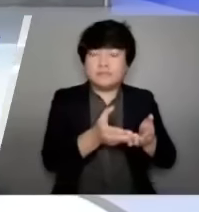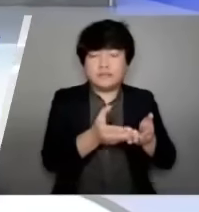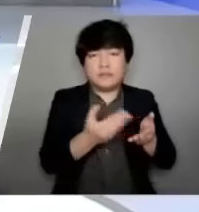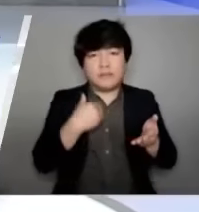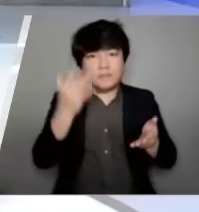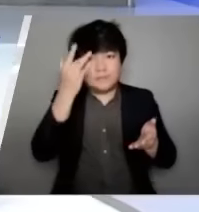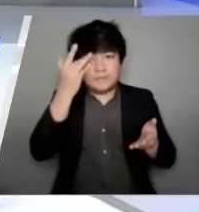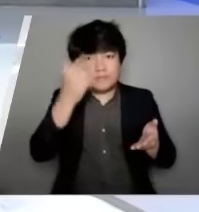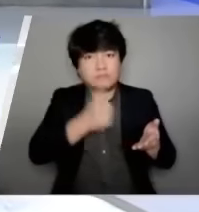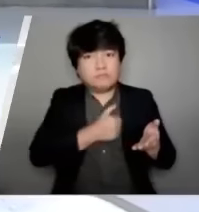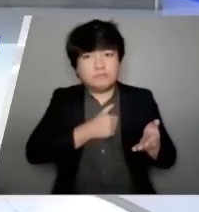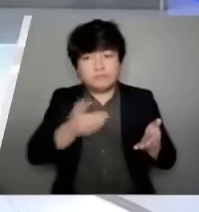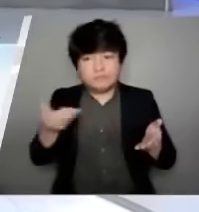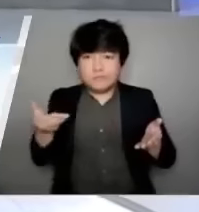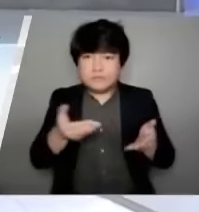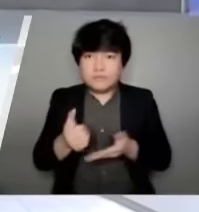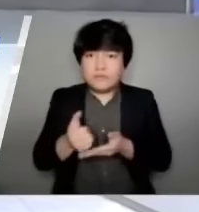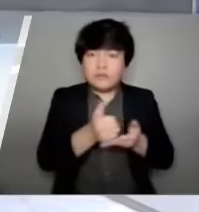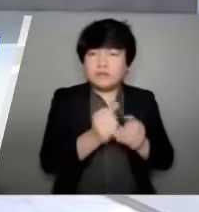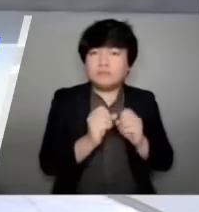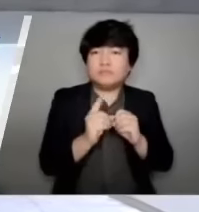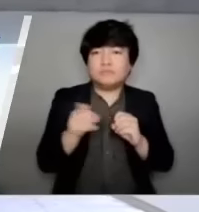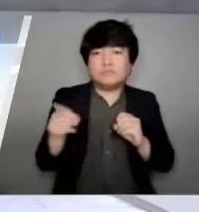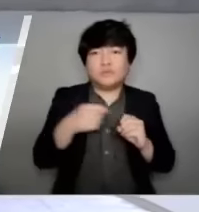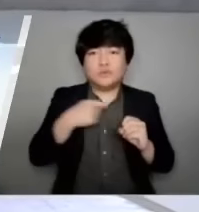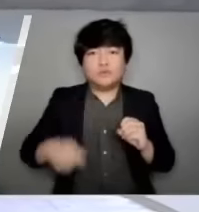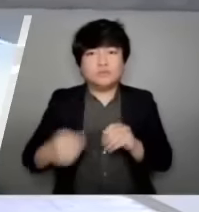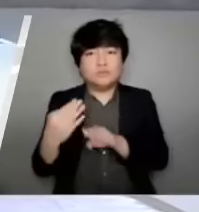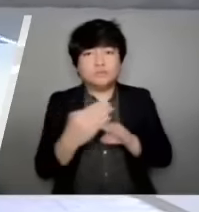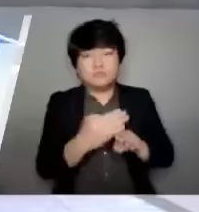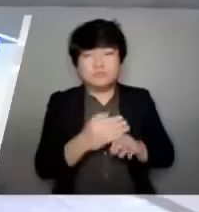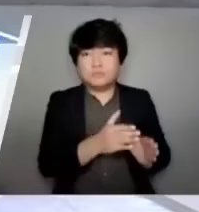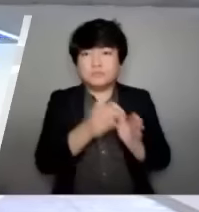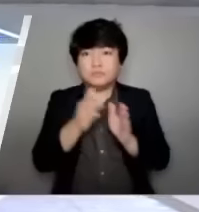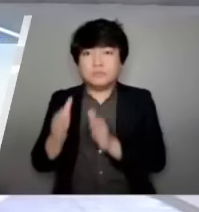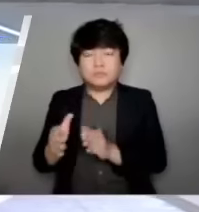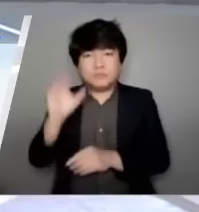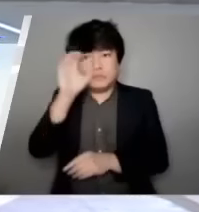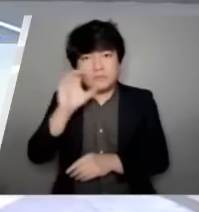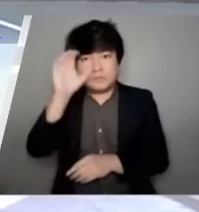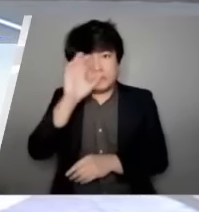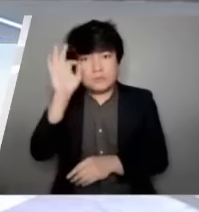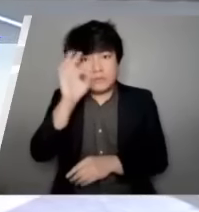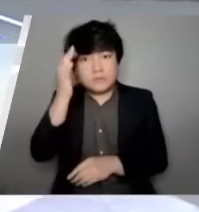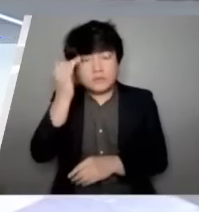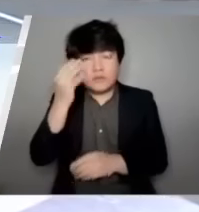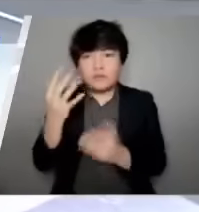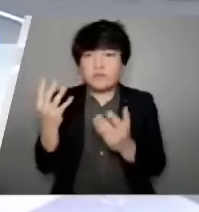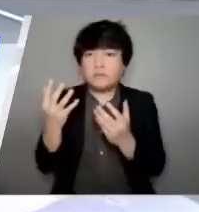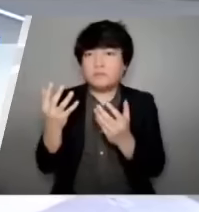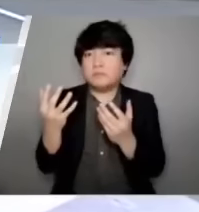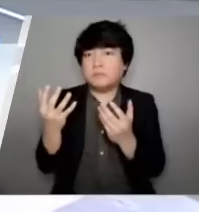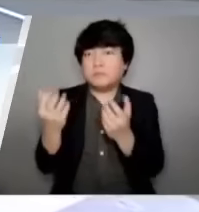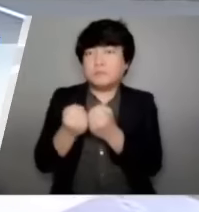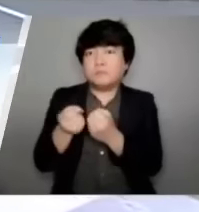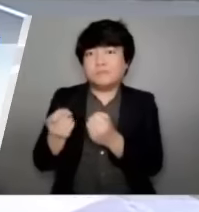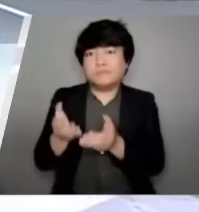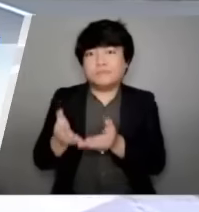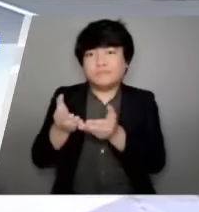China Coast Guard. Isang mangingisang Pinoy naman ang pinaghahanap matapos mabangga ang kanilang bangka ng barkong galing umano sa